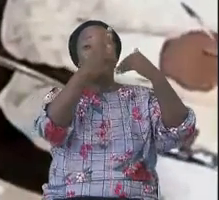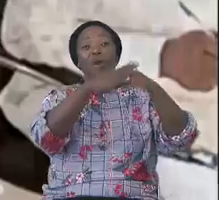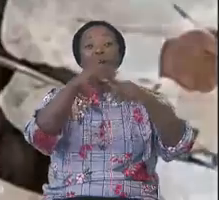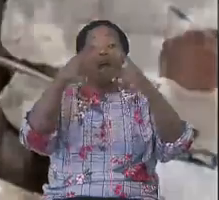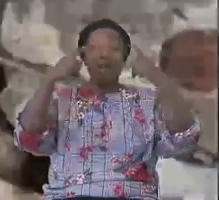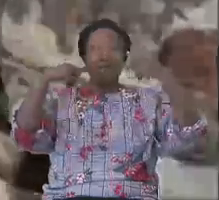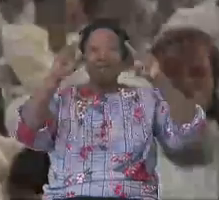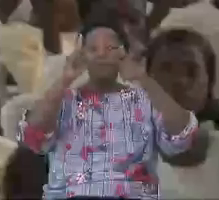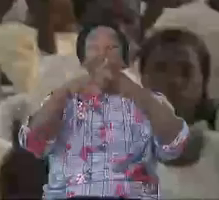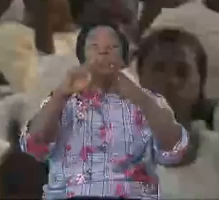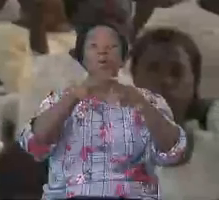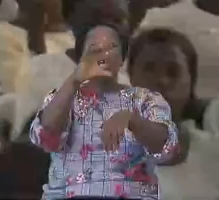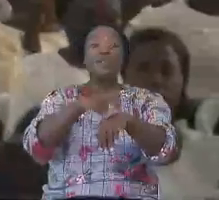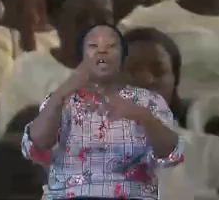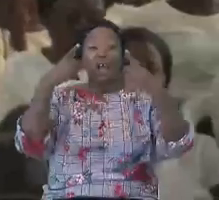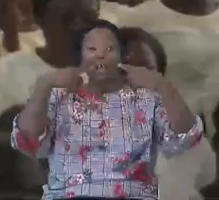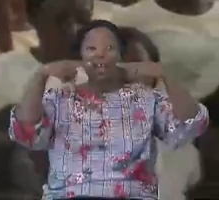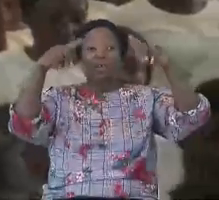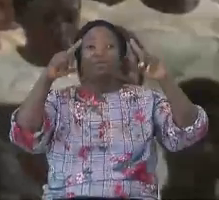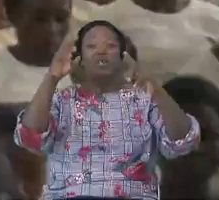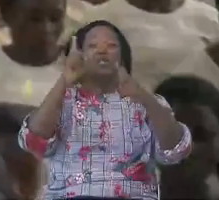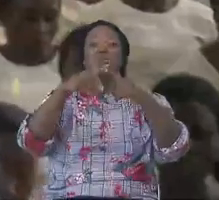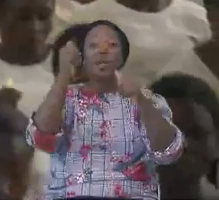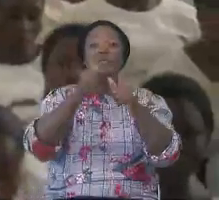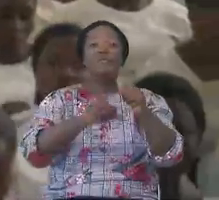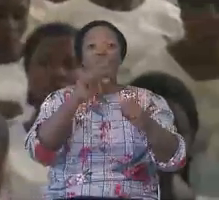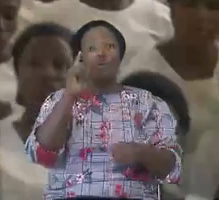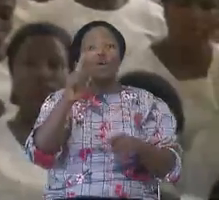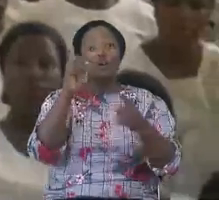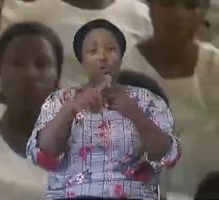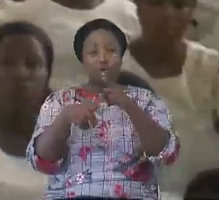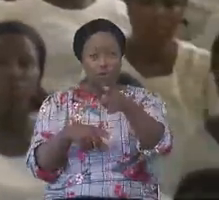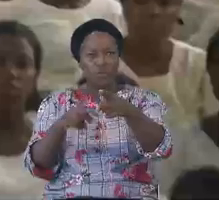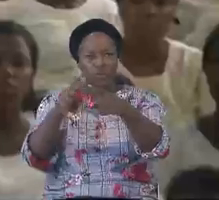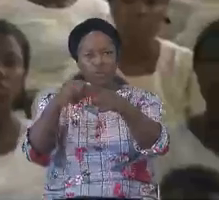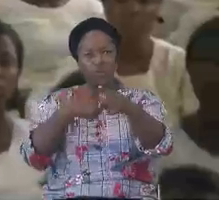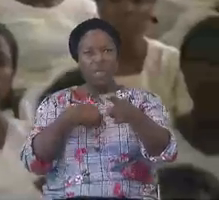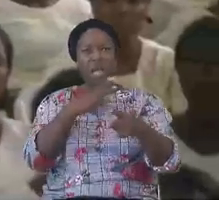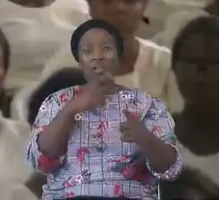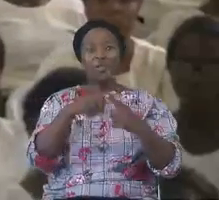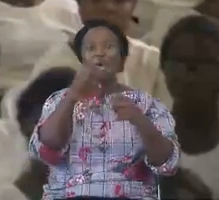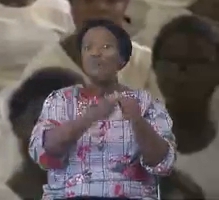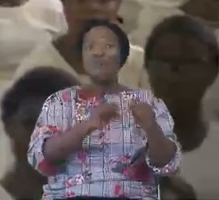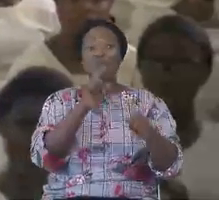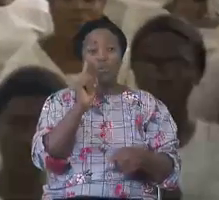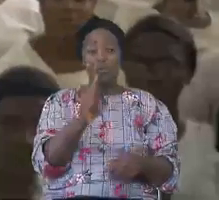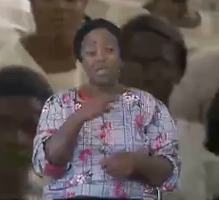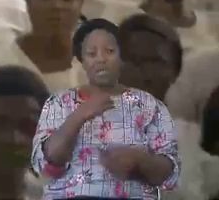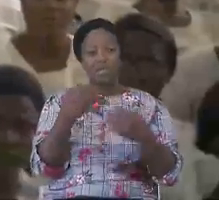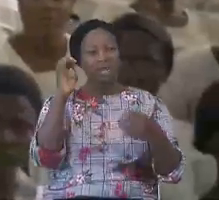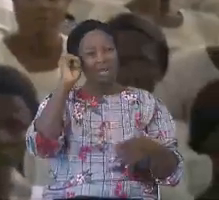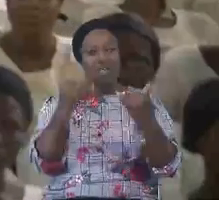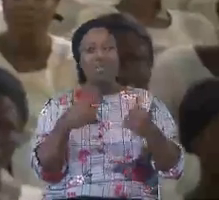il annonce à tout l'univers, il annonce au ciel, il annonce à la terre, il annonce à